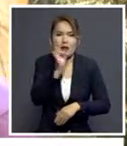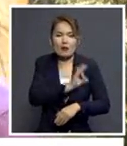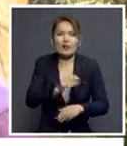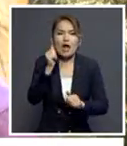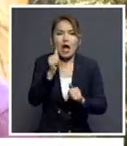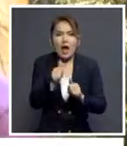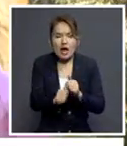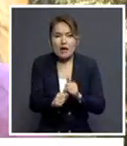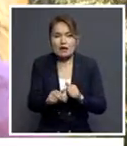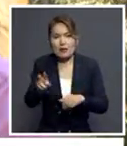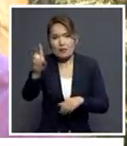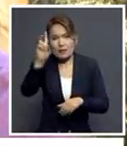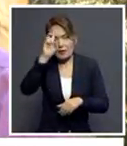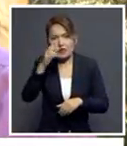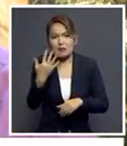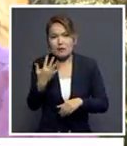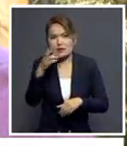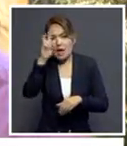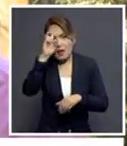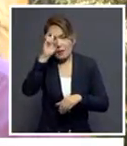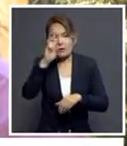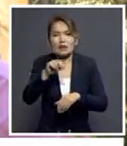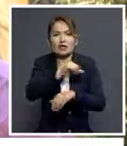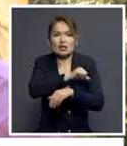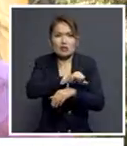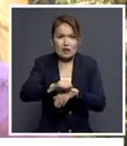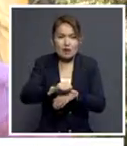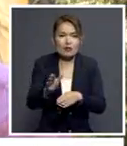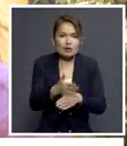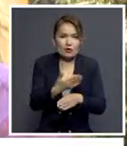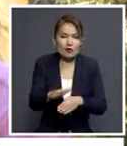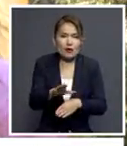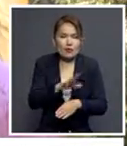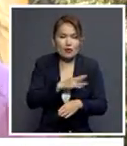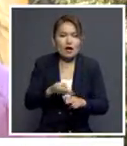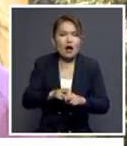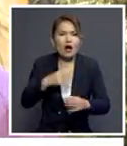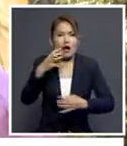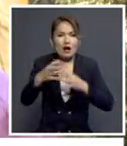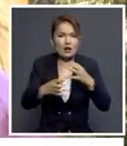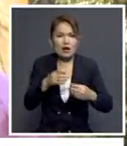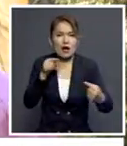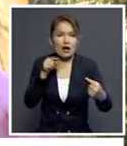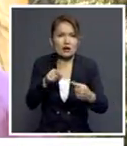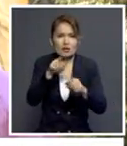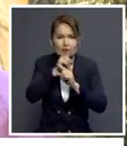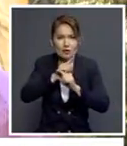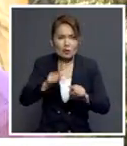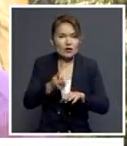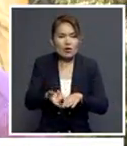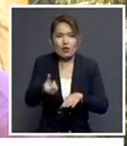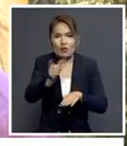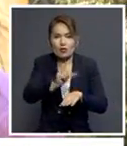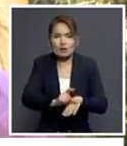өзінің аймағы белгіленді. Екіншіден, мынау халықаралық деңгейде мынау ешқандай қақтығыстар, кикілжіңдер болмас